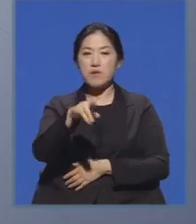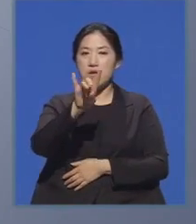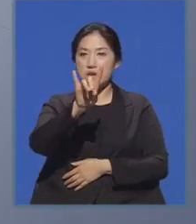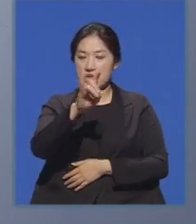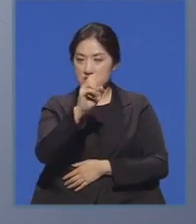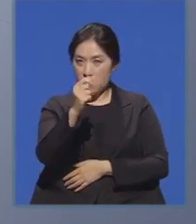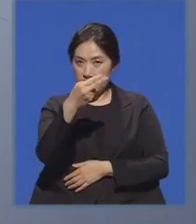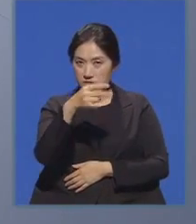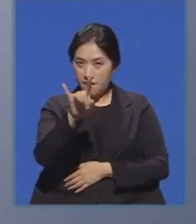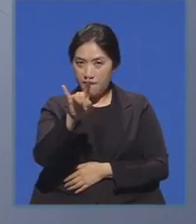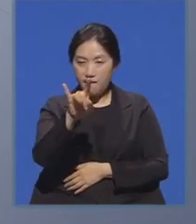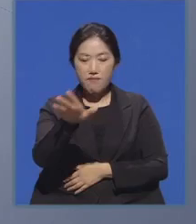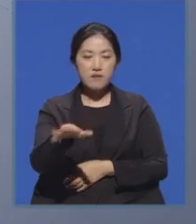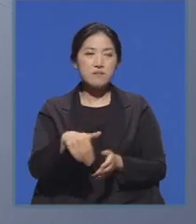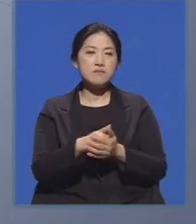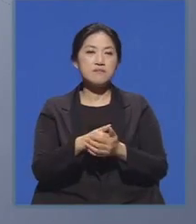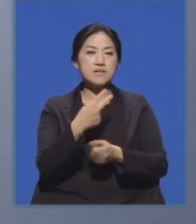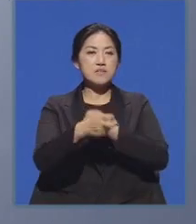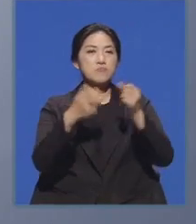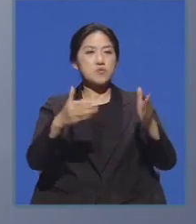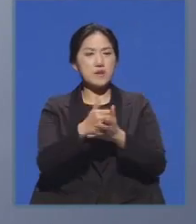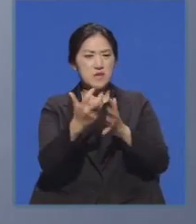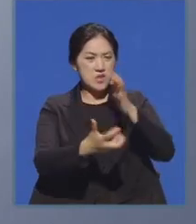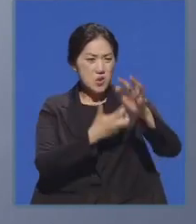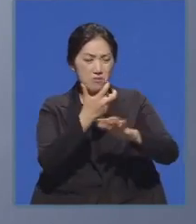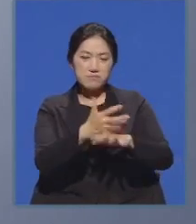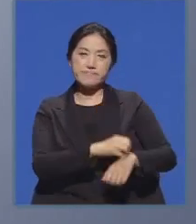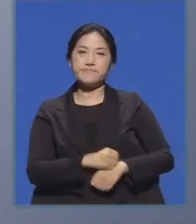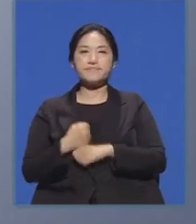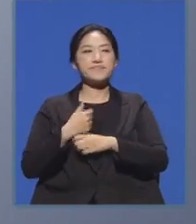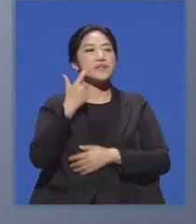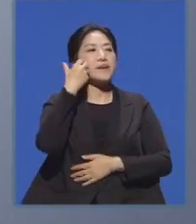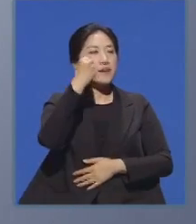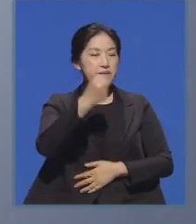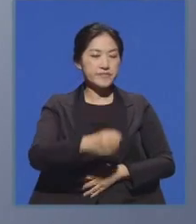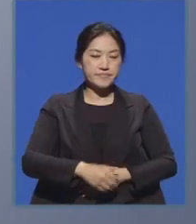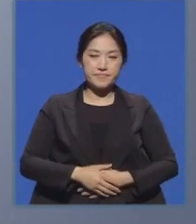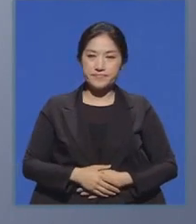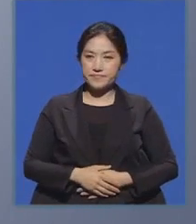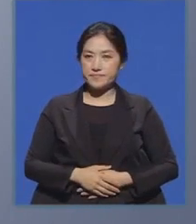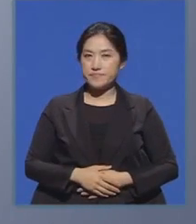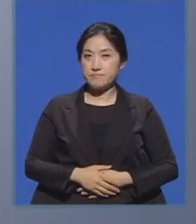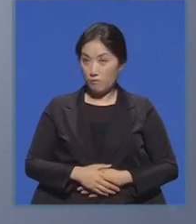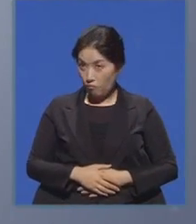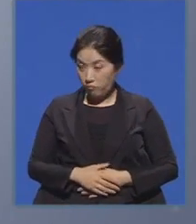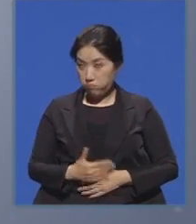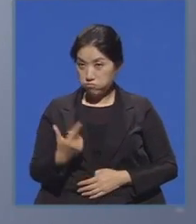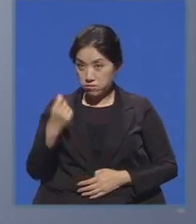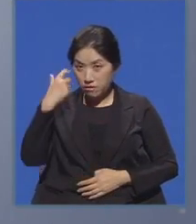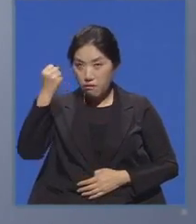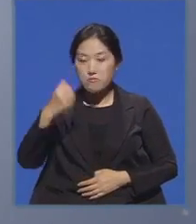현대차도 그동안 20년 동안 혁신에 굉장히 게을리했다고 생각합니다. 그렇습니까? 예.